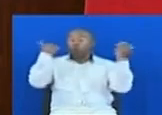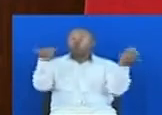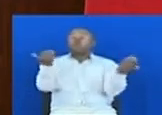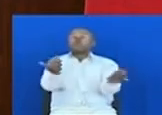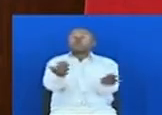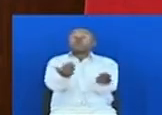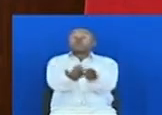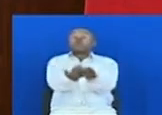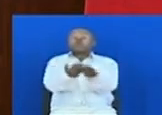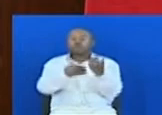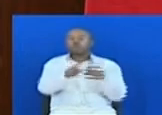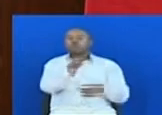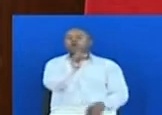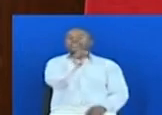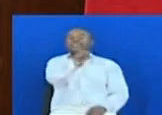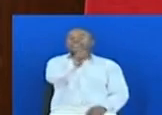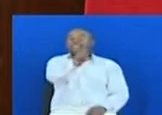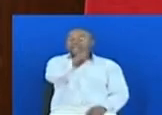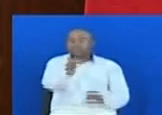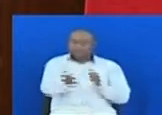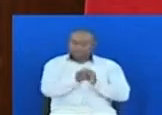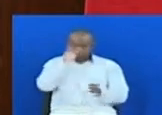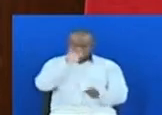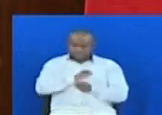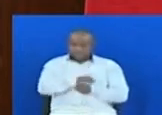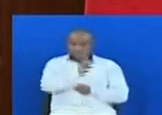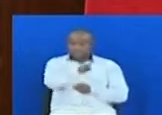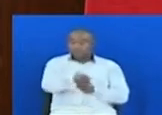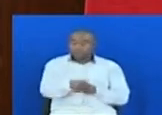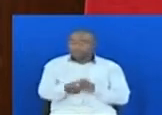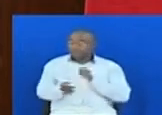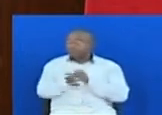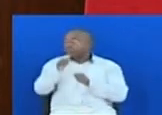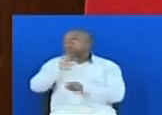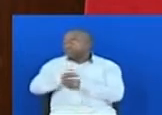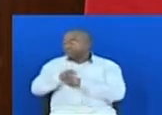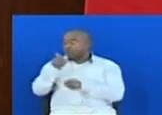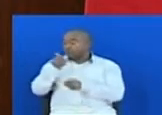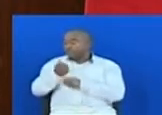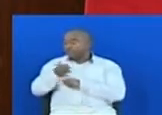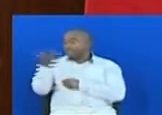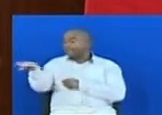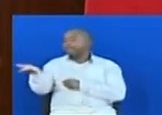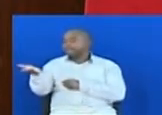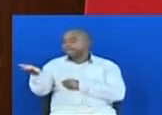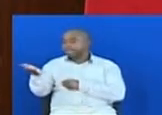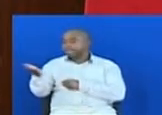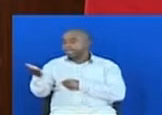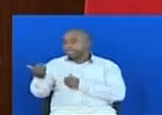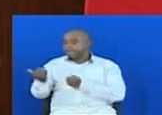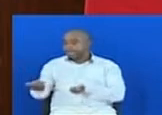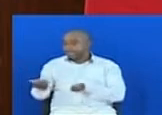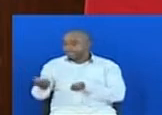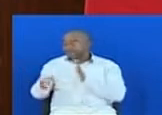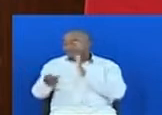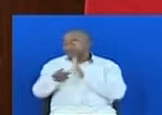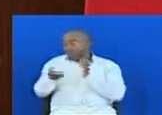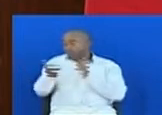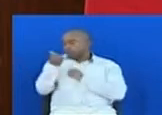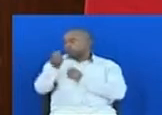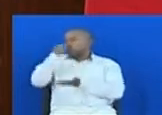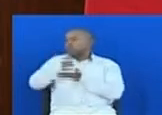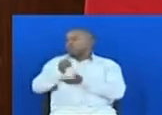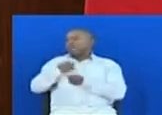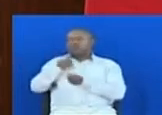leo. Mambo mengi yamefanyika. Mambo mengi umeyafanya kwa sababu kama usingekuwa unataka usingefanya, ungetoa amri